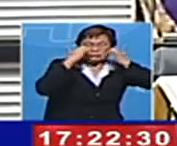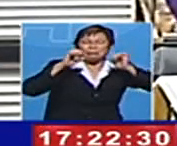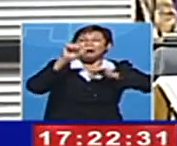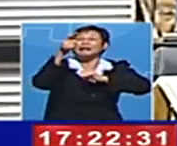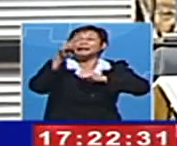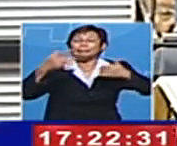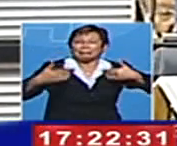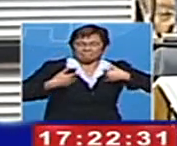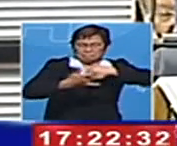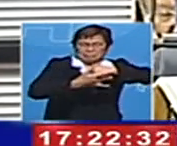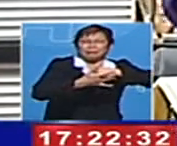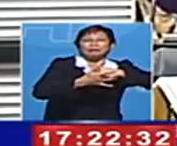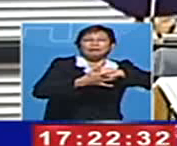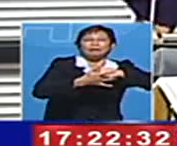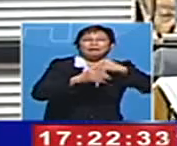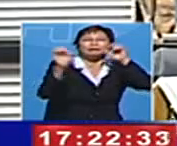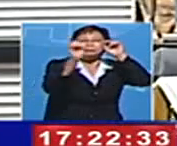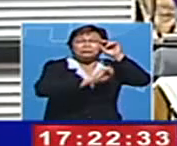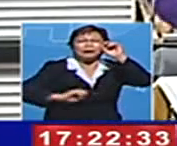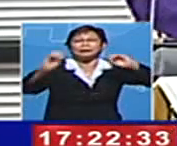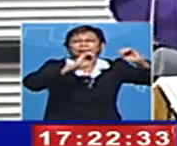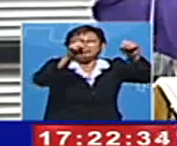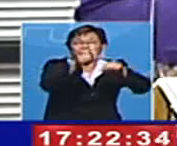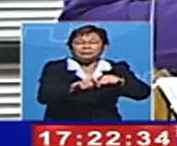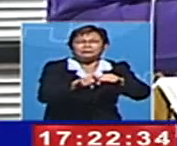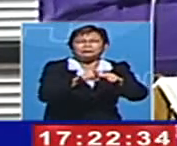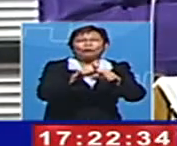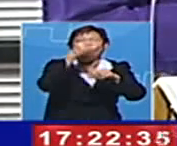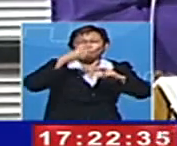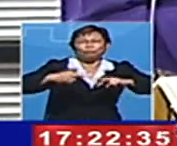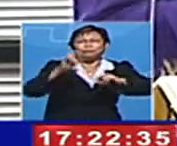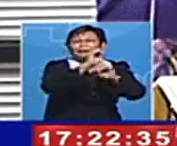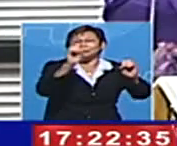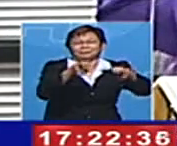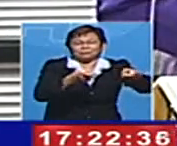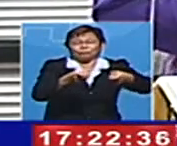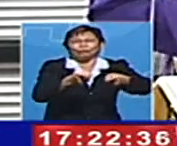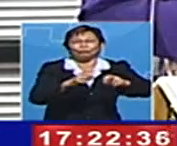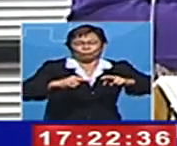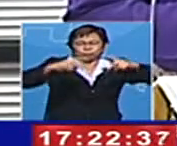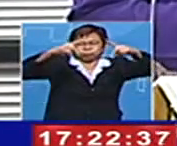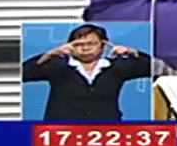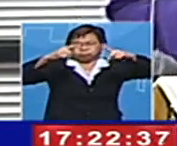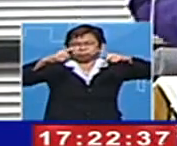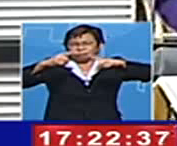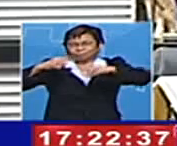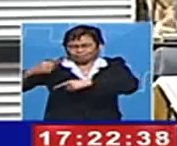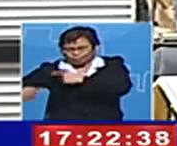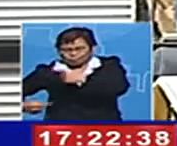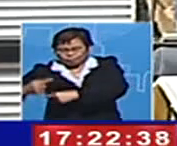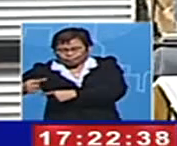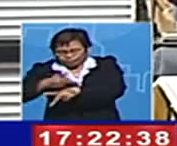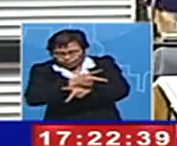termasuk penggunaan unman airbor system untuk meningkatkan keupayaan intelligence surveillance and